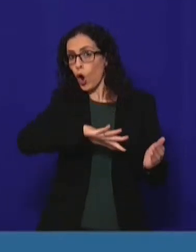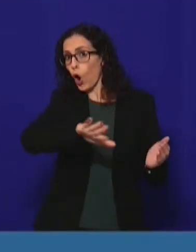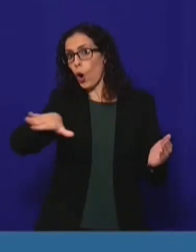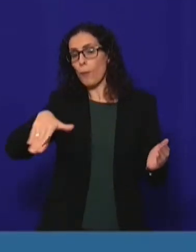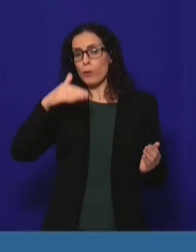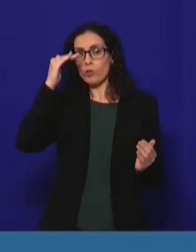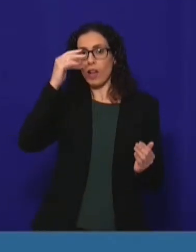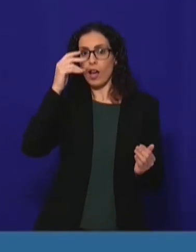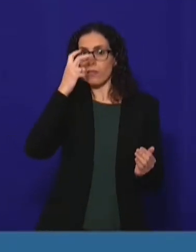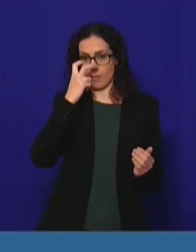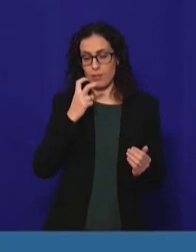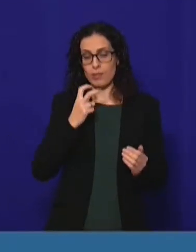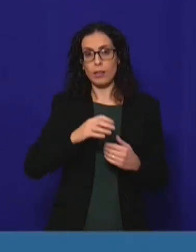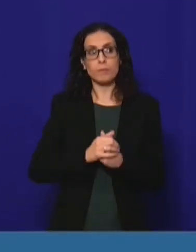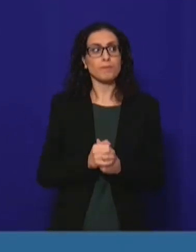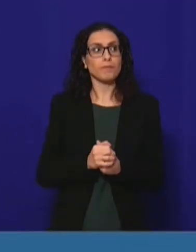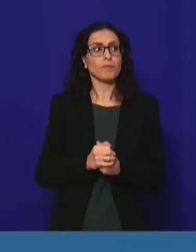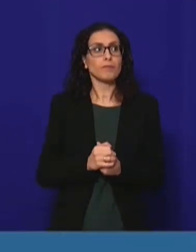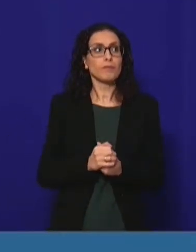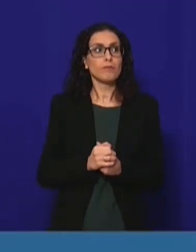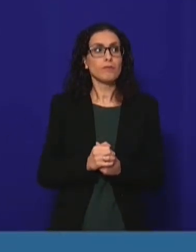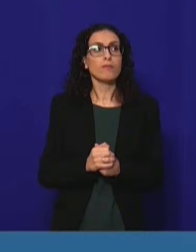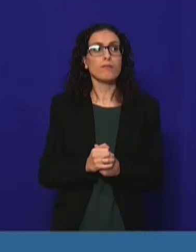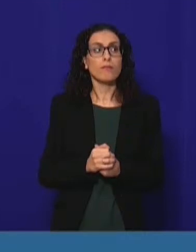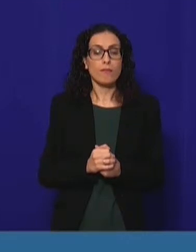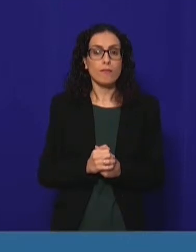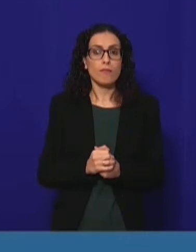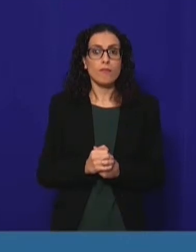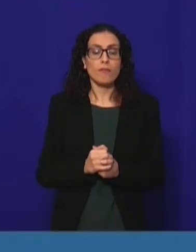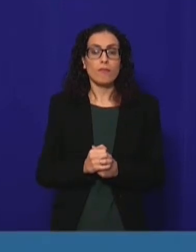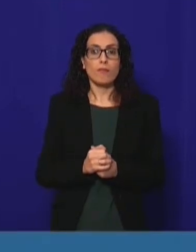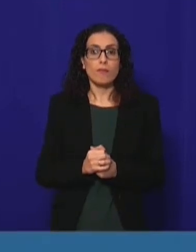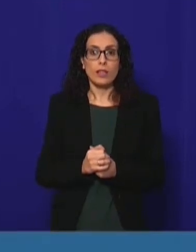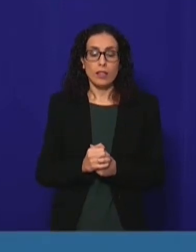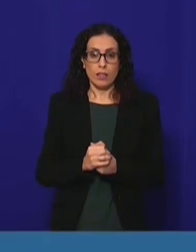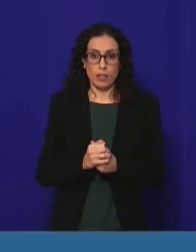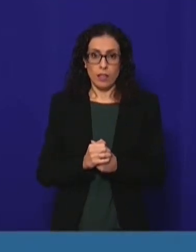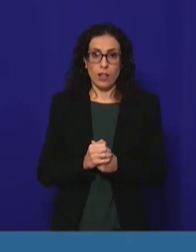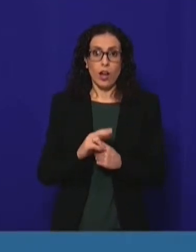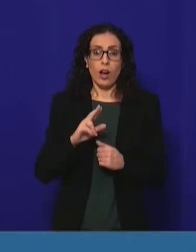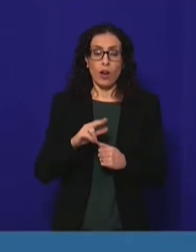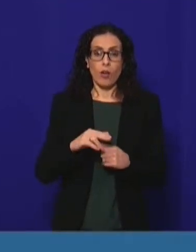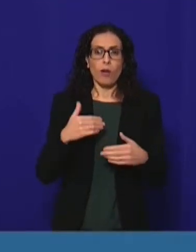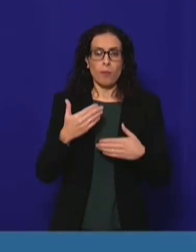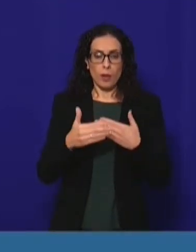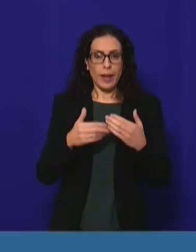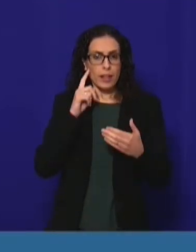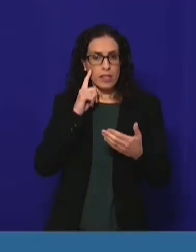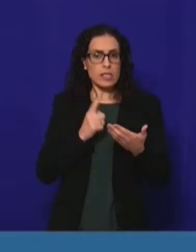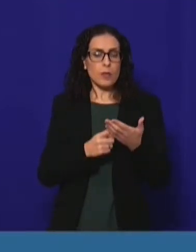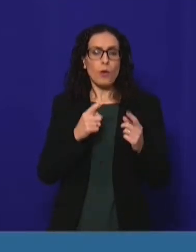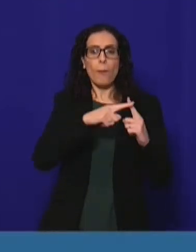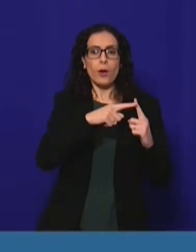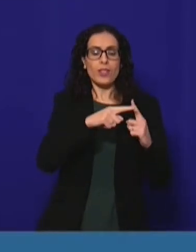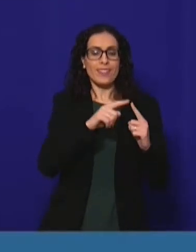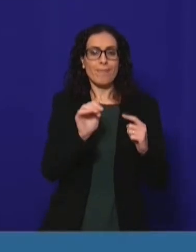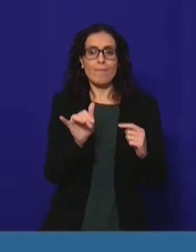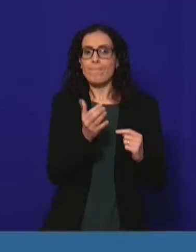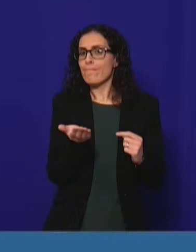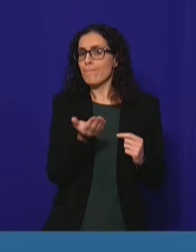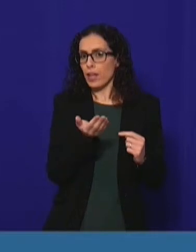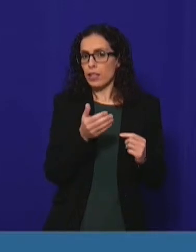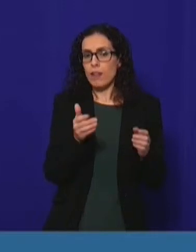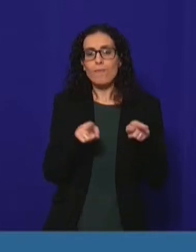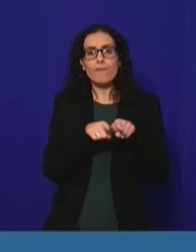Fil-komunità l-maġġor parti tal-każijiet bqajna li l-maġġor parti tal-clusters li jkollna huma ġejjin mid-djar stess tal-persuni fejn inti